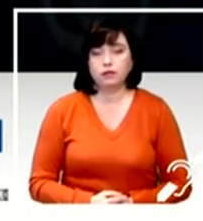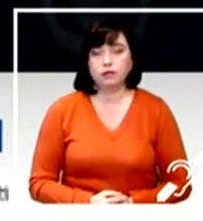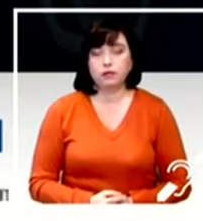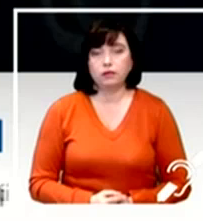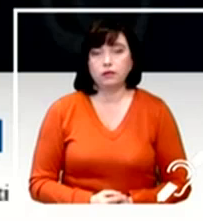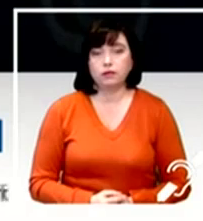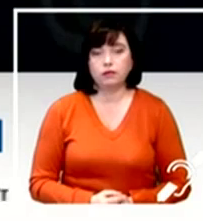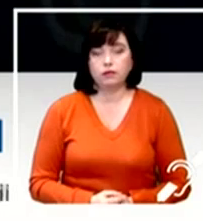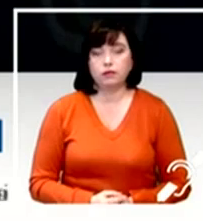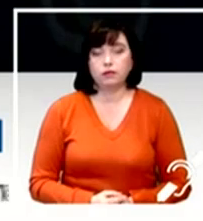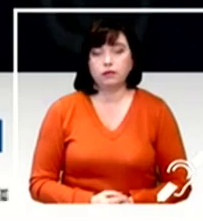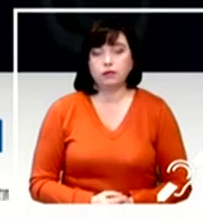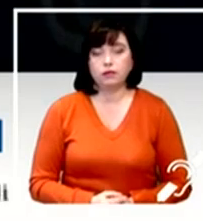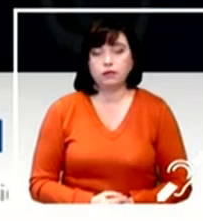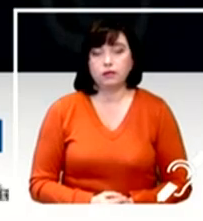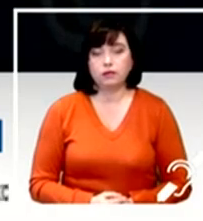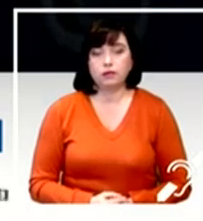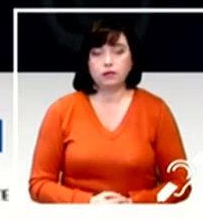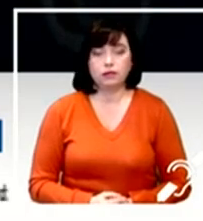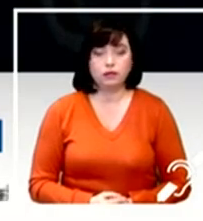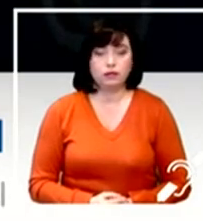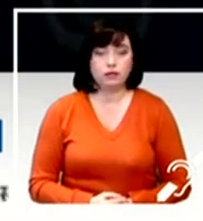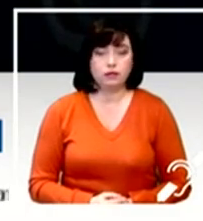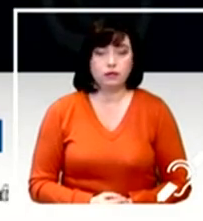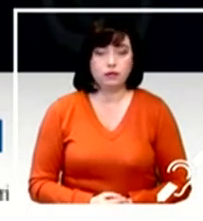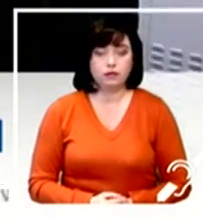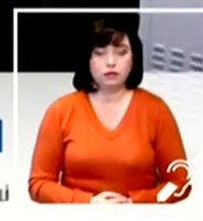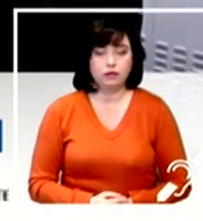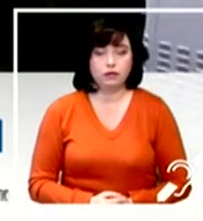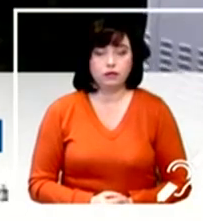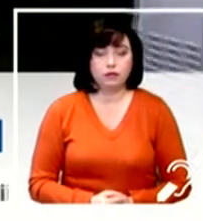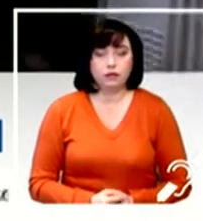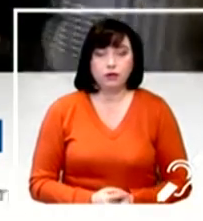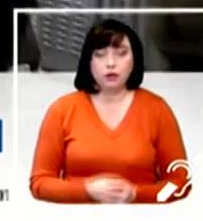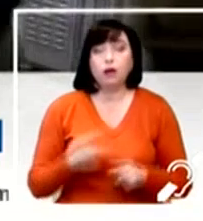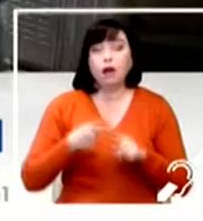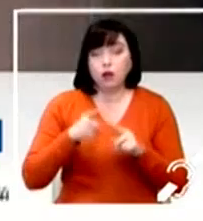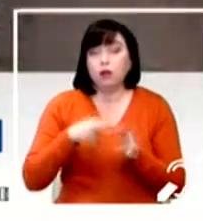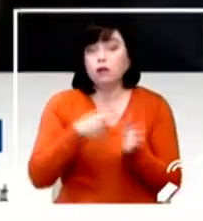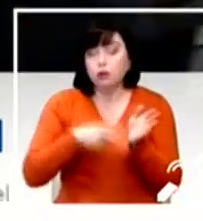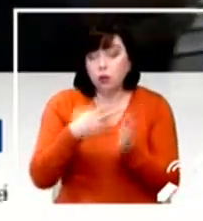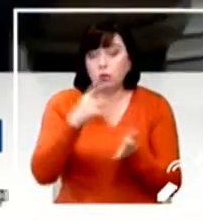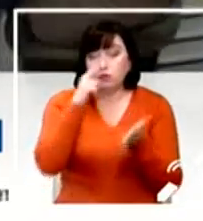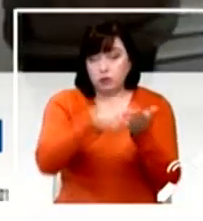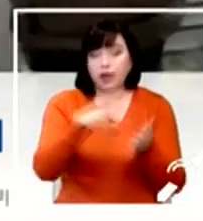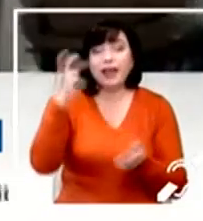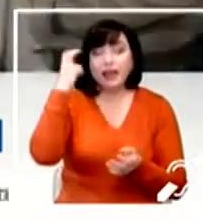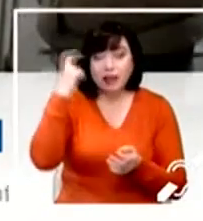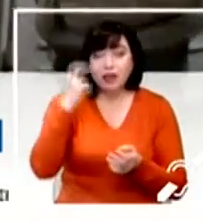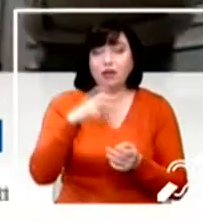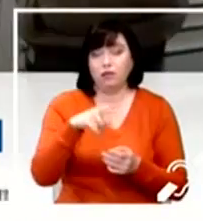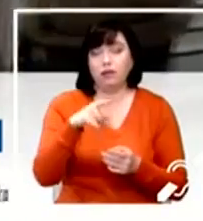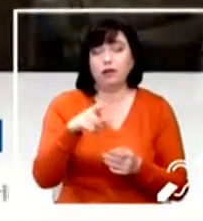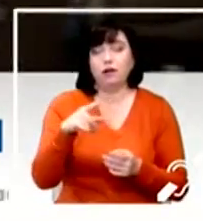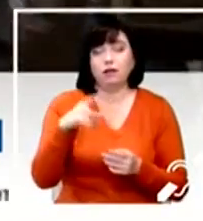trains out of 100 plus long distance trains that are running behind schedule. Tot cu trenul a ajuns la Kiev și fostul astronaut american